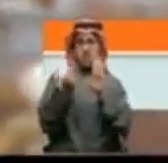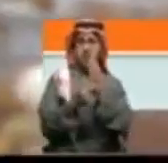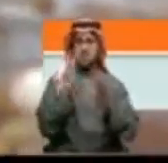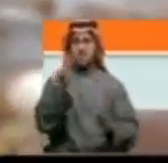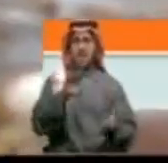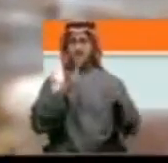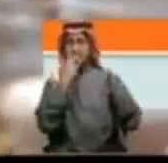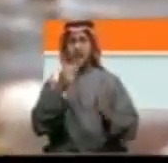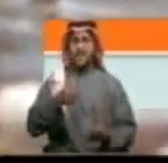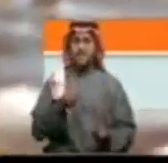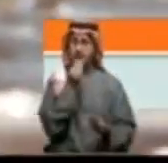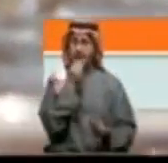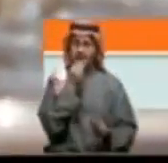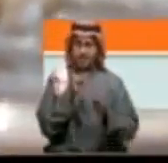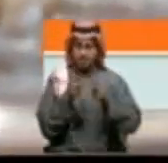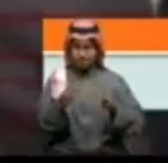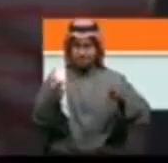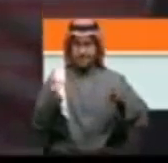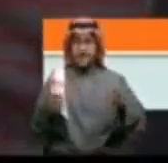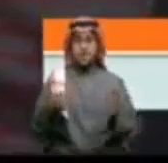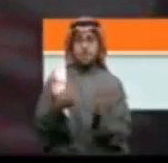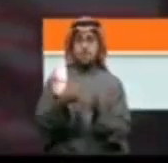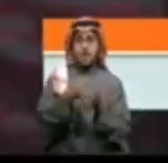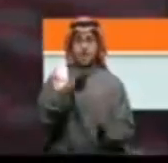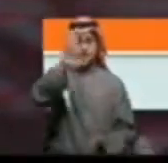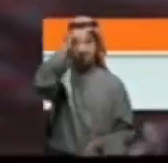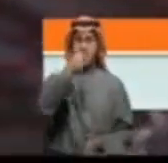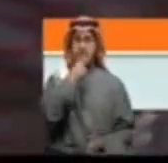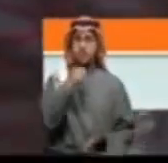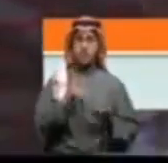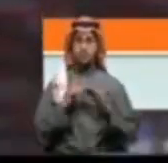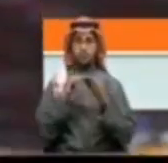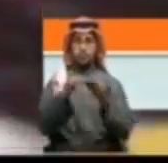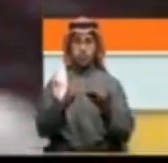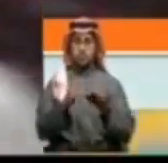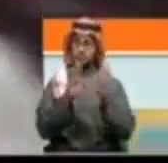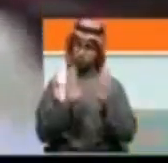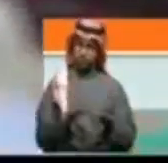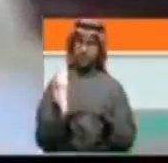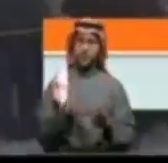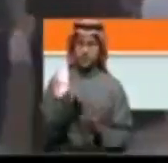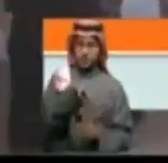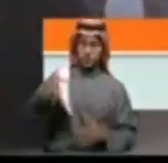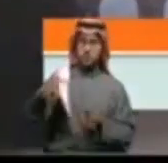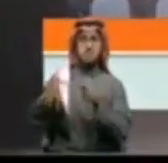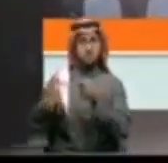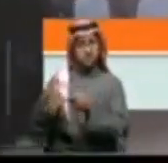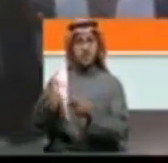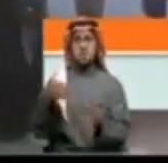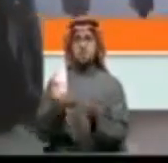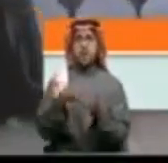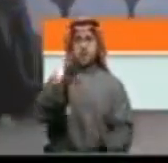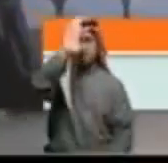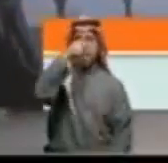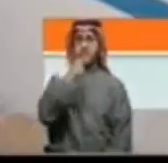المحلية والدولية، ويشارك مركز الملك سلمان للإغاثة والأعمال الإنسانية بجناح مميز اشتمل